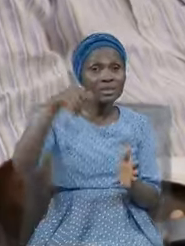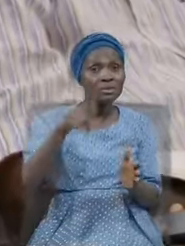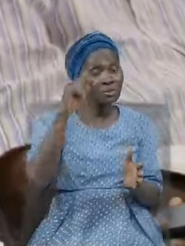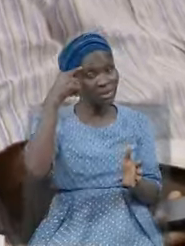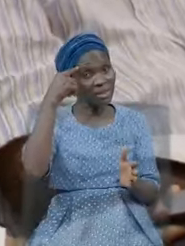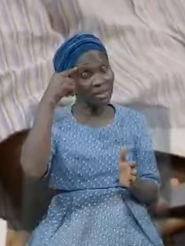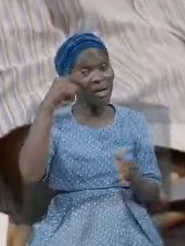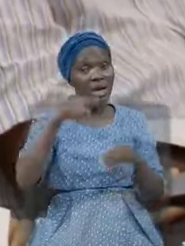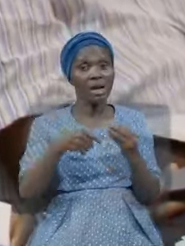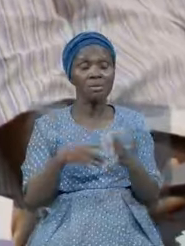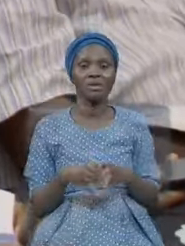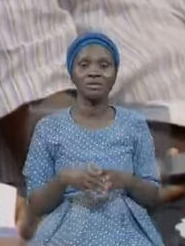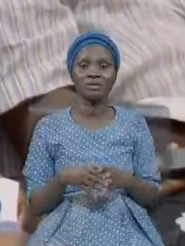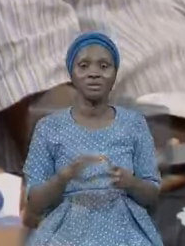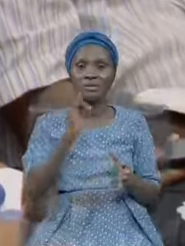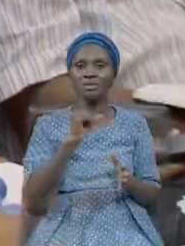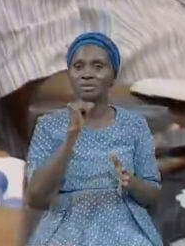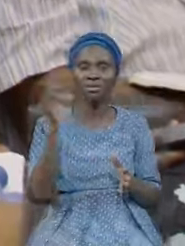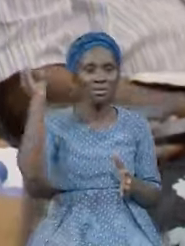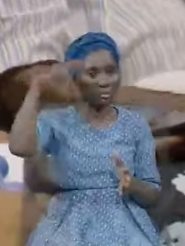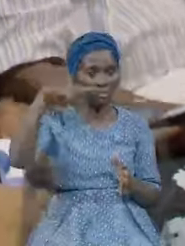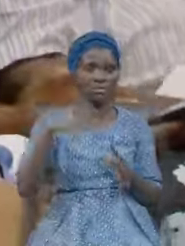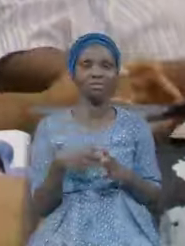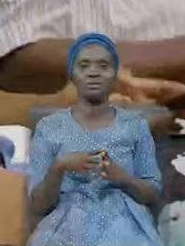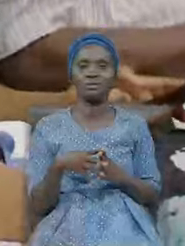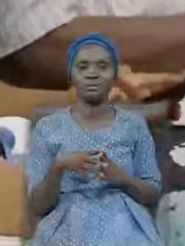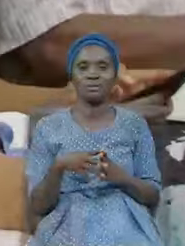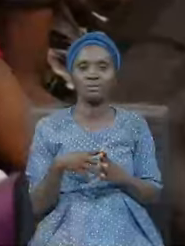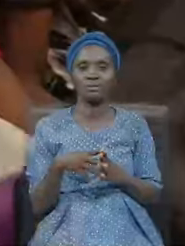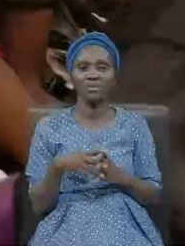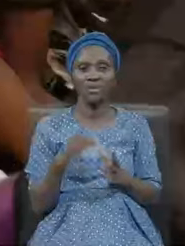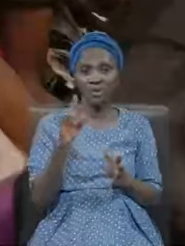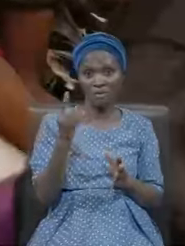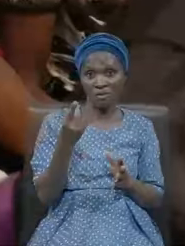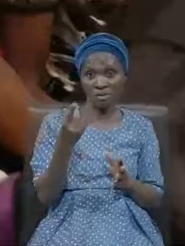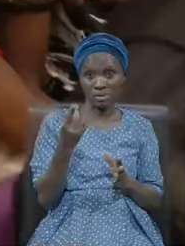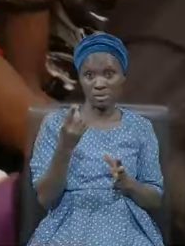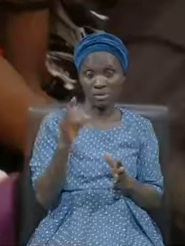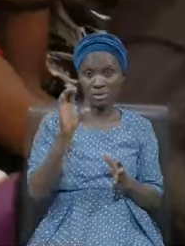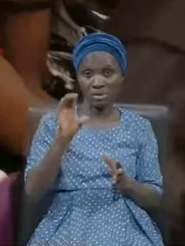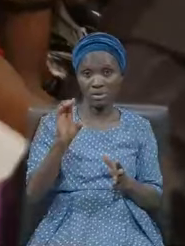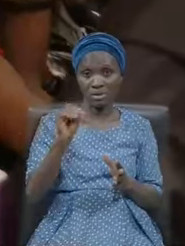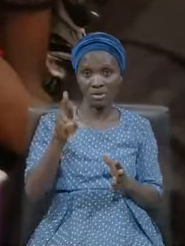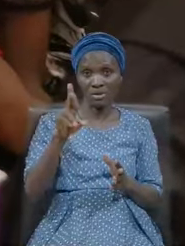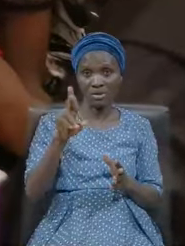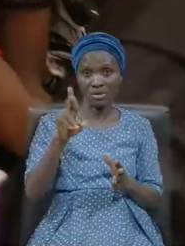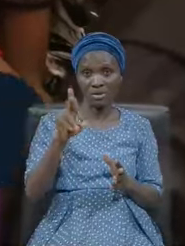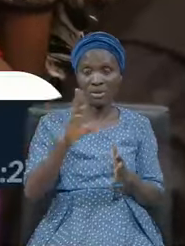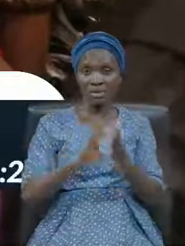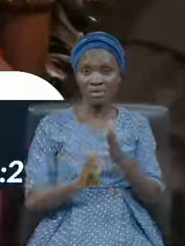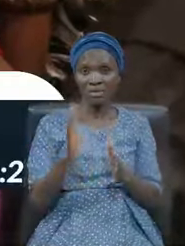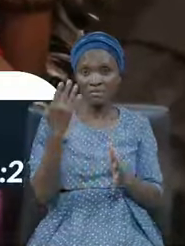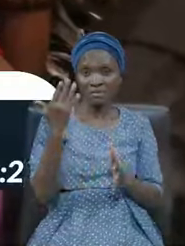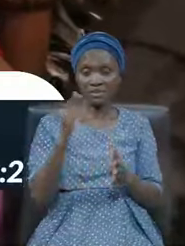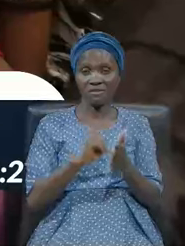est veine 1er Corinthiens 1er Corinthiens 15